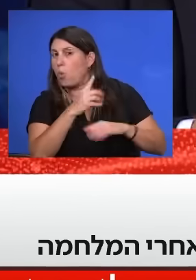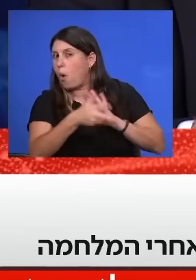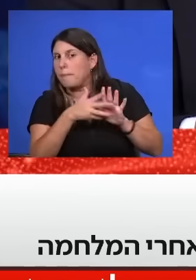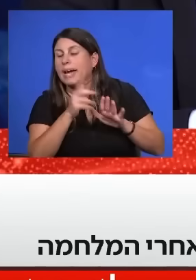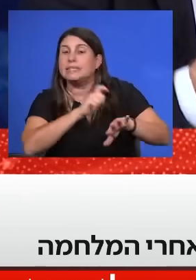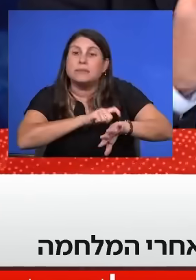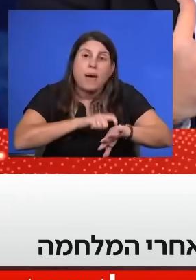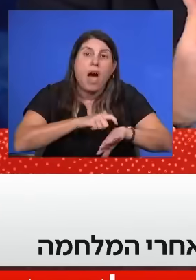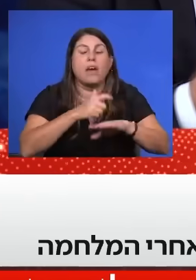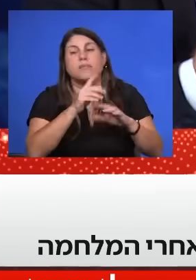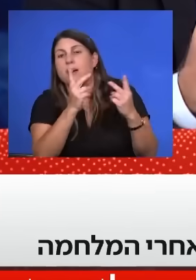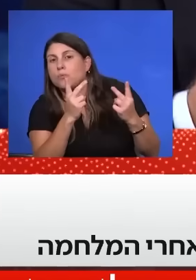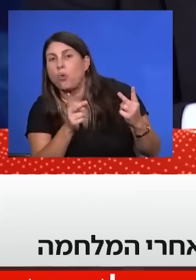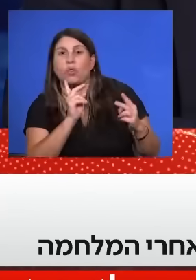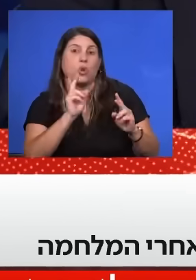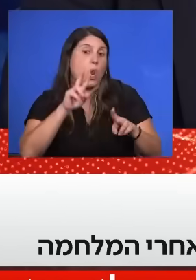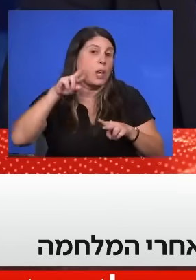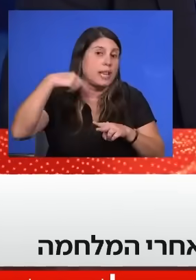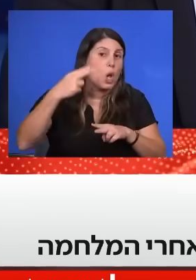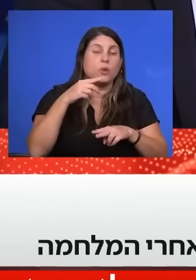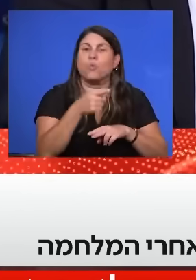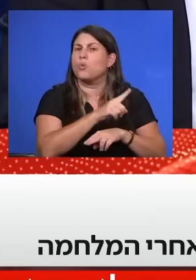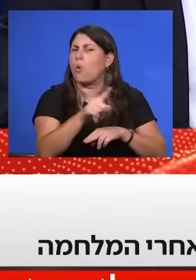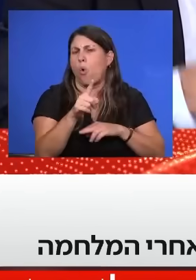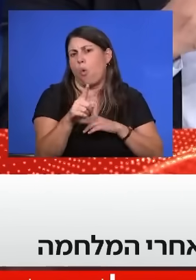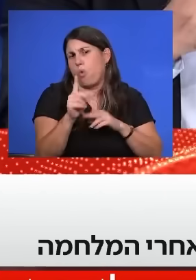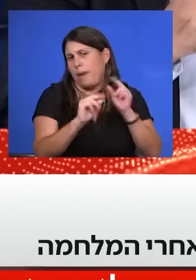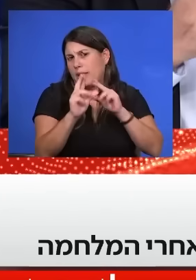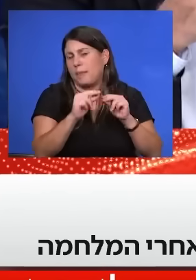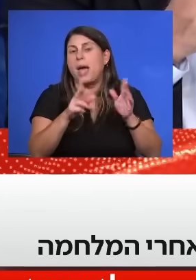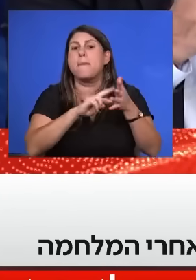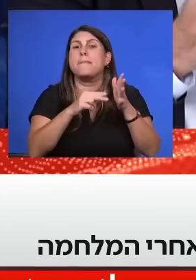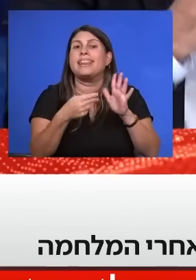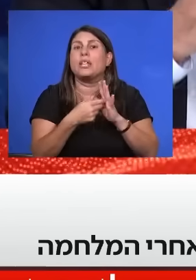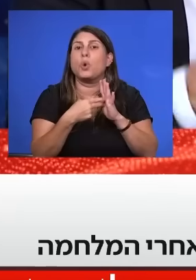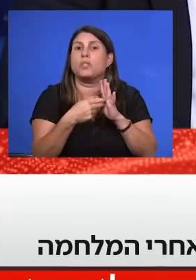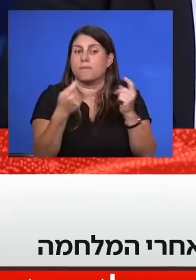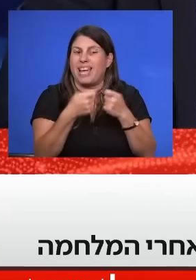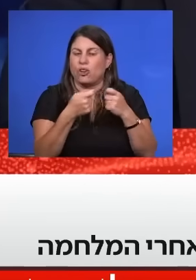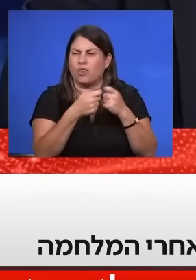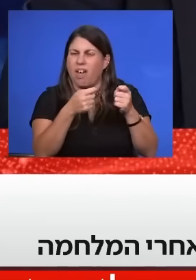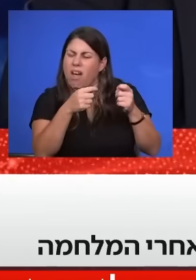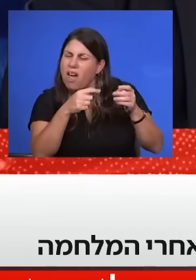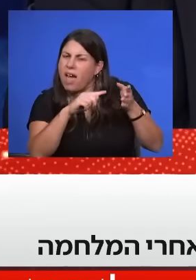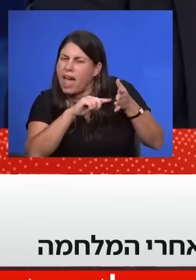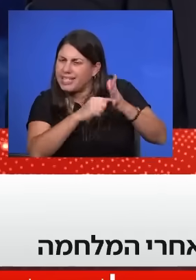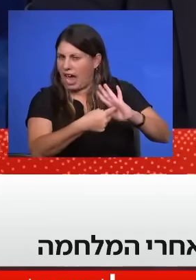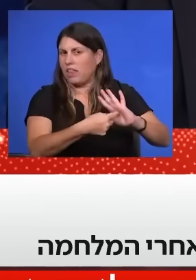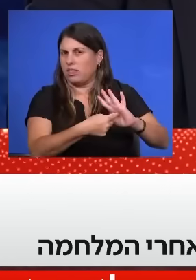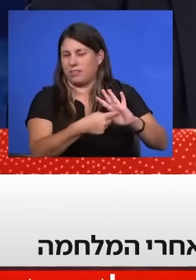להיות בעורף, הוא לא מדבר בכלל על המדיניות שלו מעבר ליעד, שהוא קצת סיסמה, נחריט את